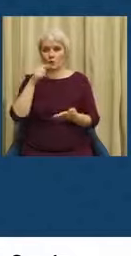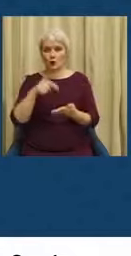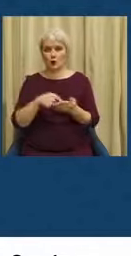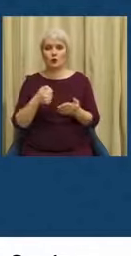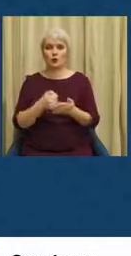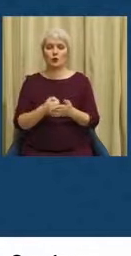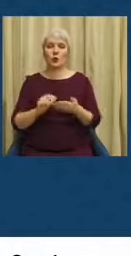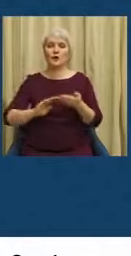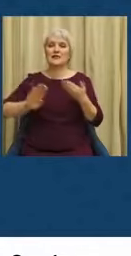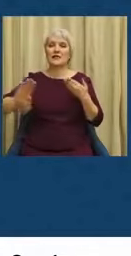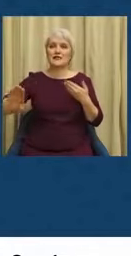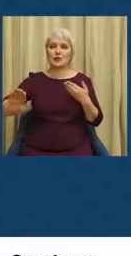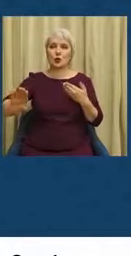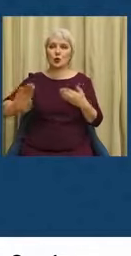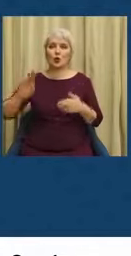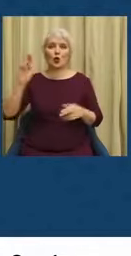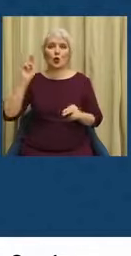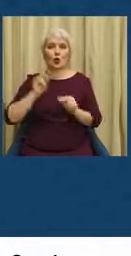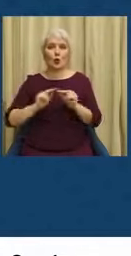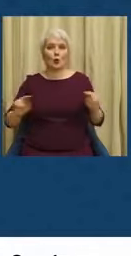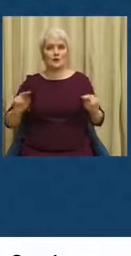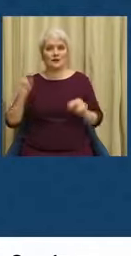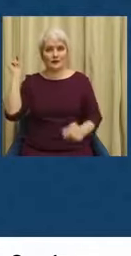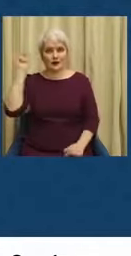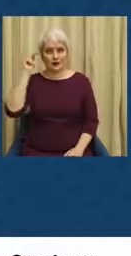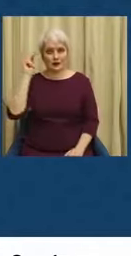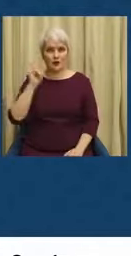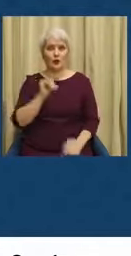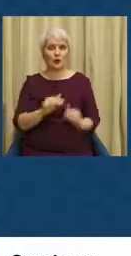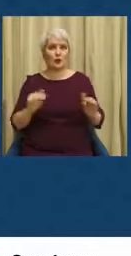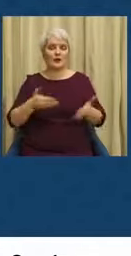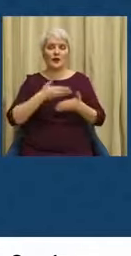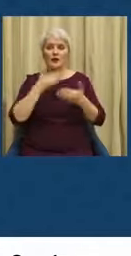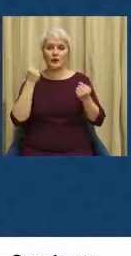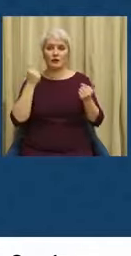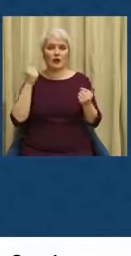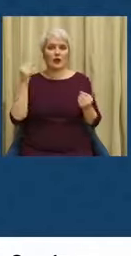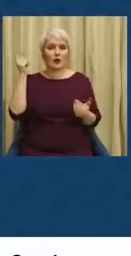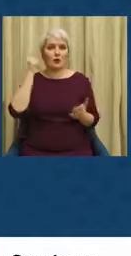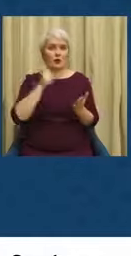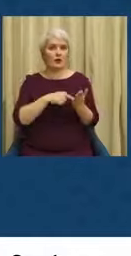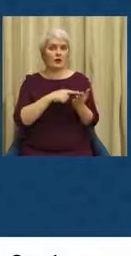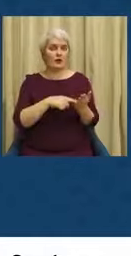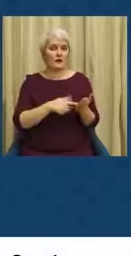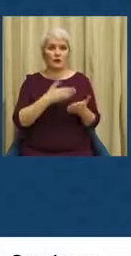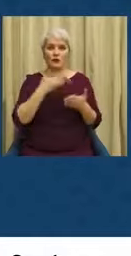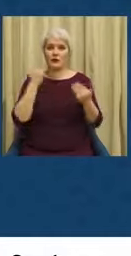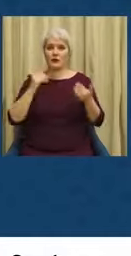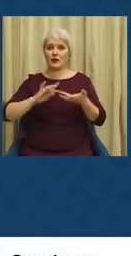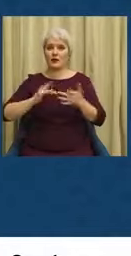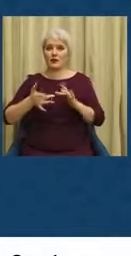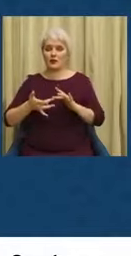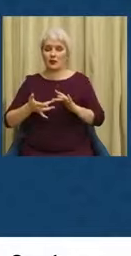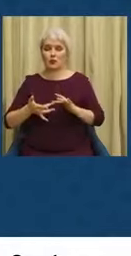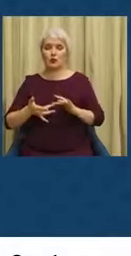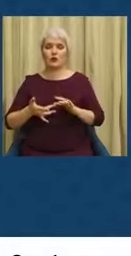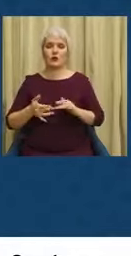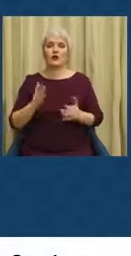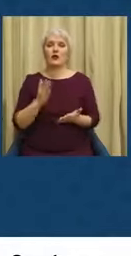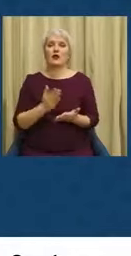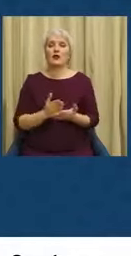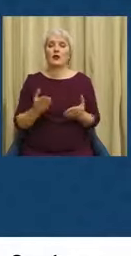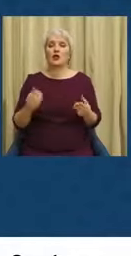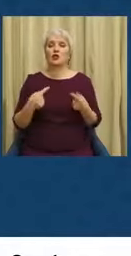до дистанційної освіти, тому що в них немає мобільних телефонів, в них немає інтернету. І є